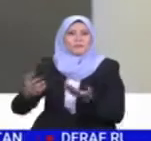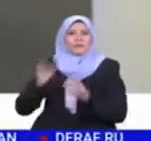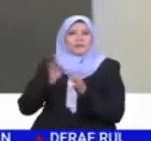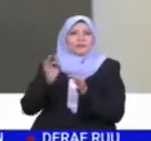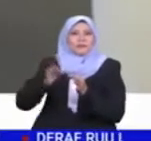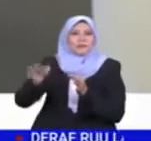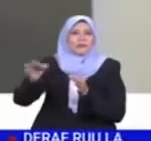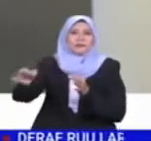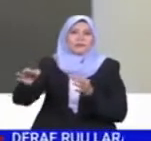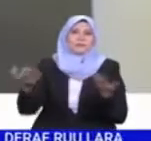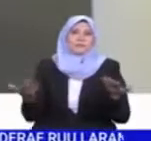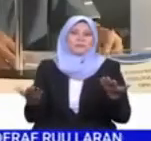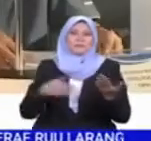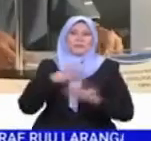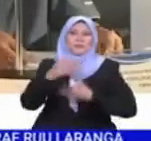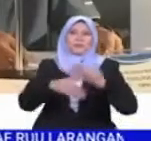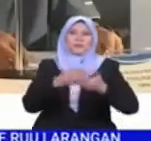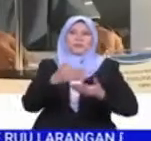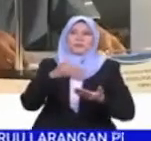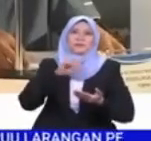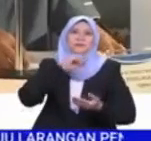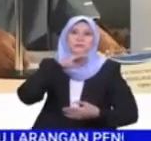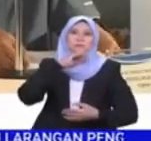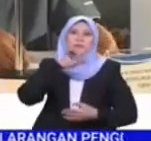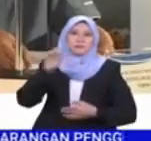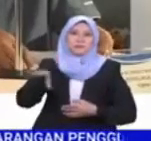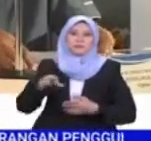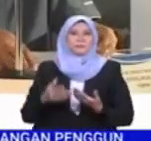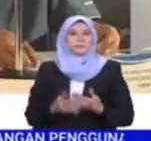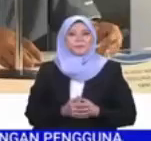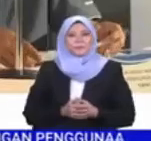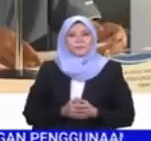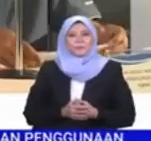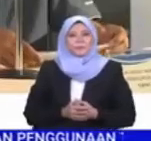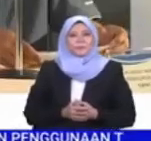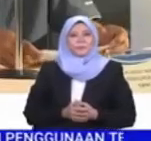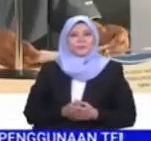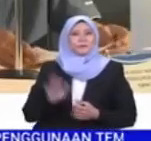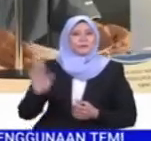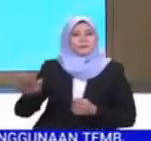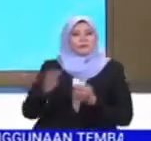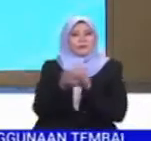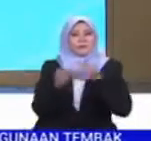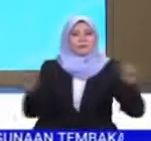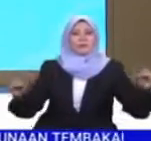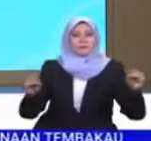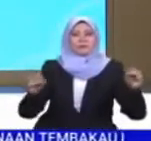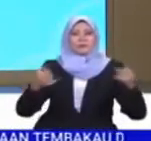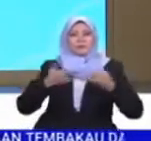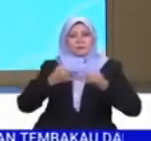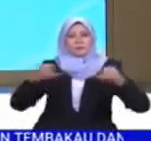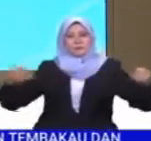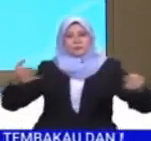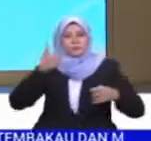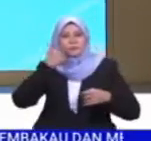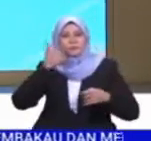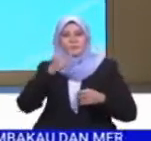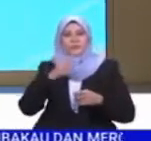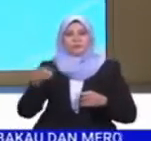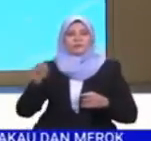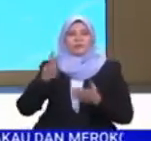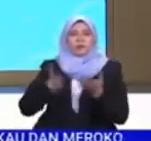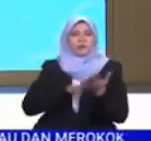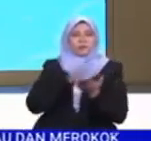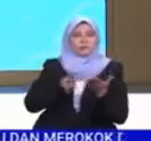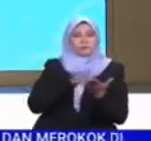melewatkan proses kutipan. Selain itu, pihak SWM turut menyediakan talian tindakan Malaysia dan talian